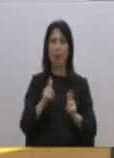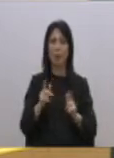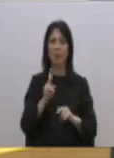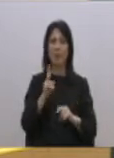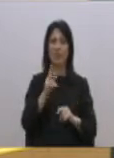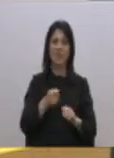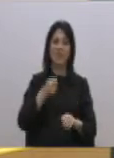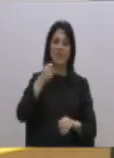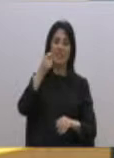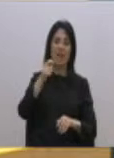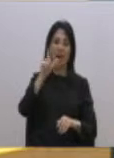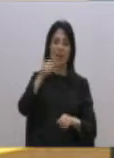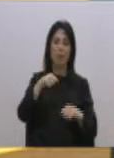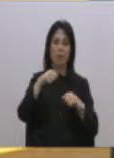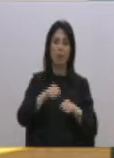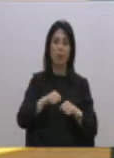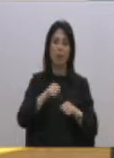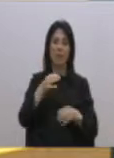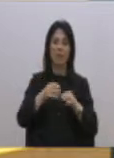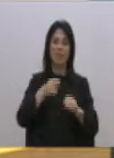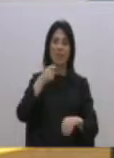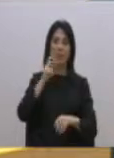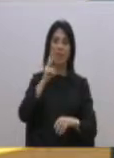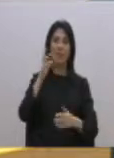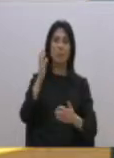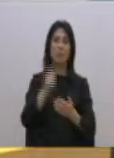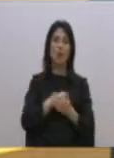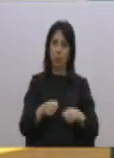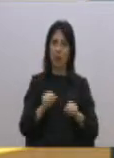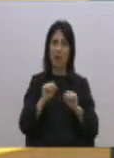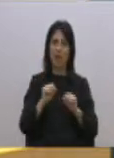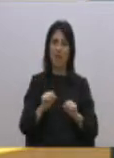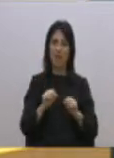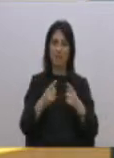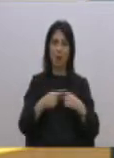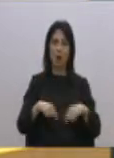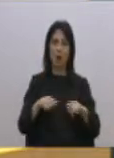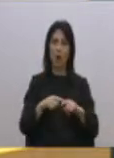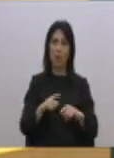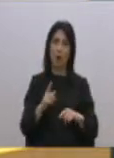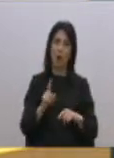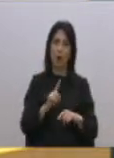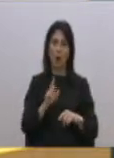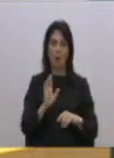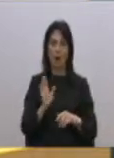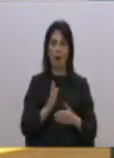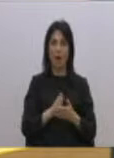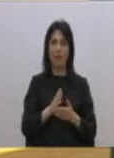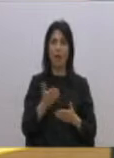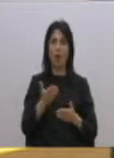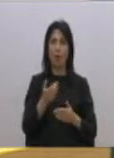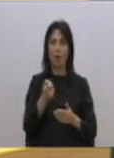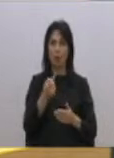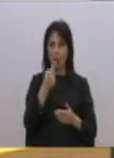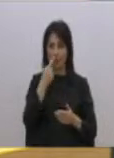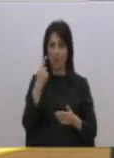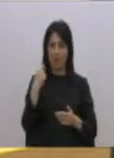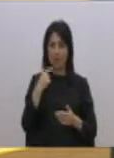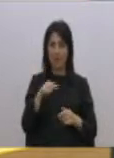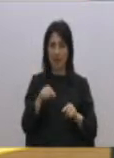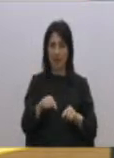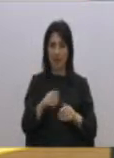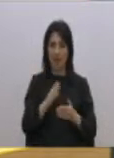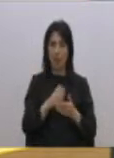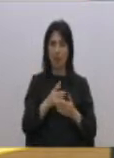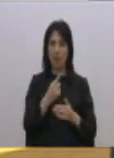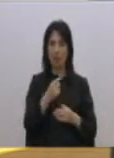ვინ წაიღო ადამიანის უფლებათა სასამართლოში და ვინ მოიგო? ორგანიზაცია ხომ არა, რომელსაც ცოტა ხნის წინ აქ